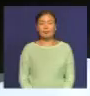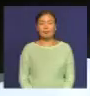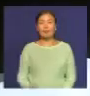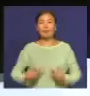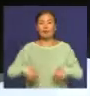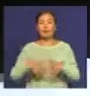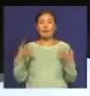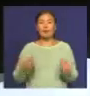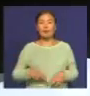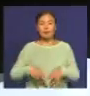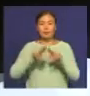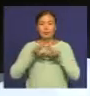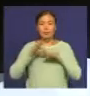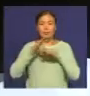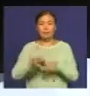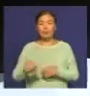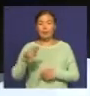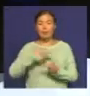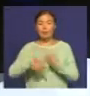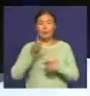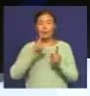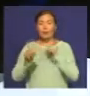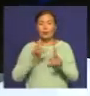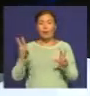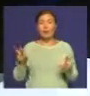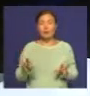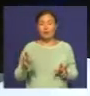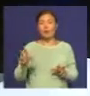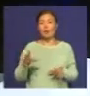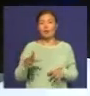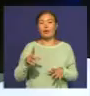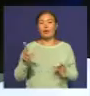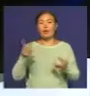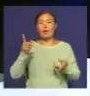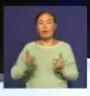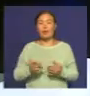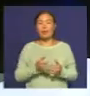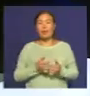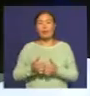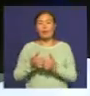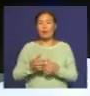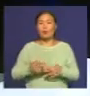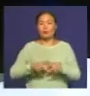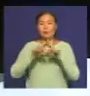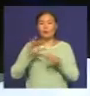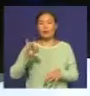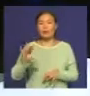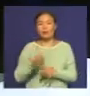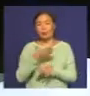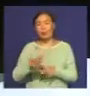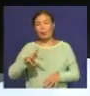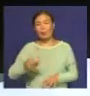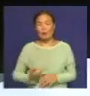В рамках Дней Астаны в регионе прошел бизнес-форум под названием «Межрегиональное сотрудничество между Астаной и Мангистауской